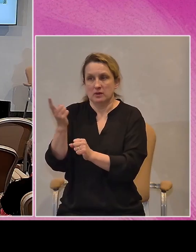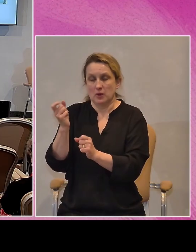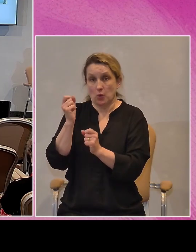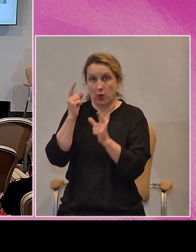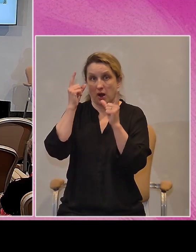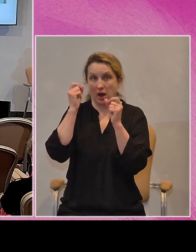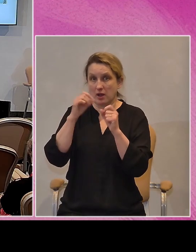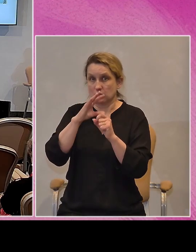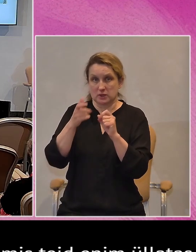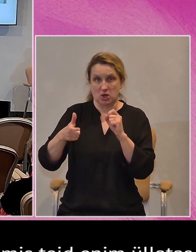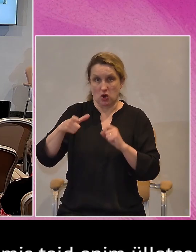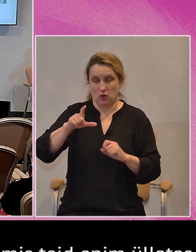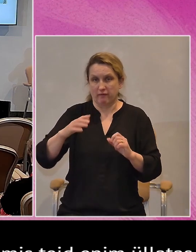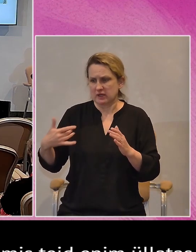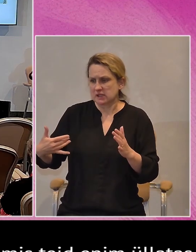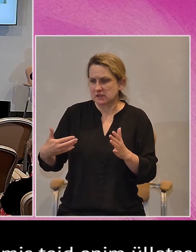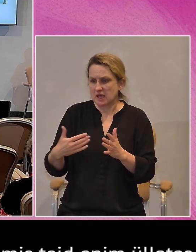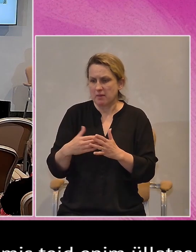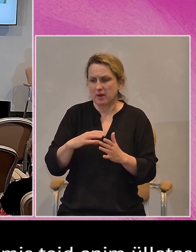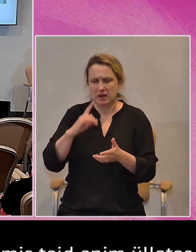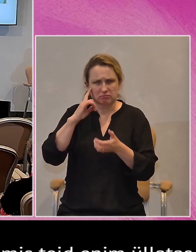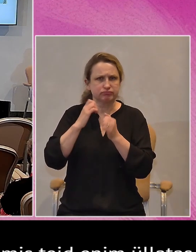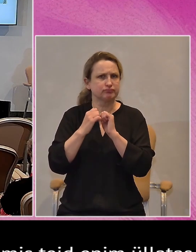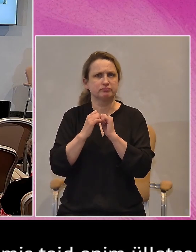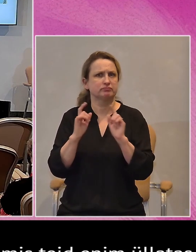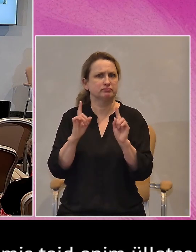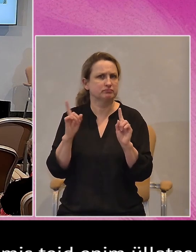üllatas või mis on olnud siiani kõige meeldejäävam hetk?